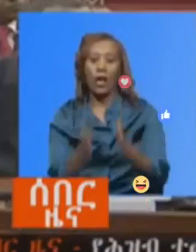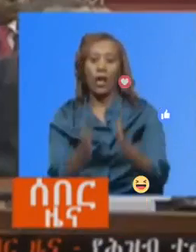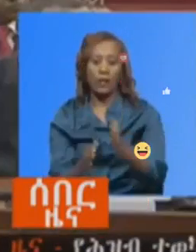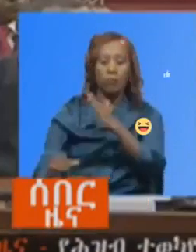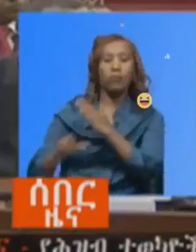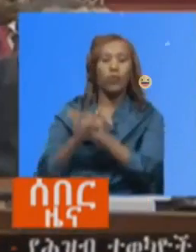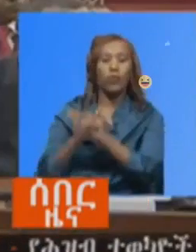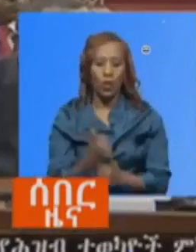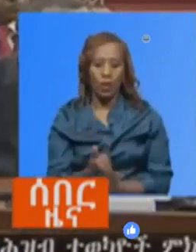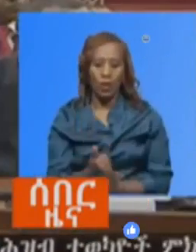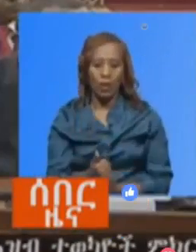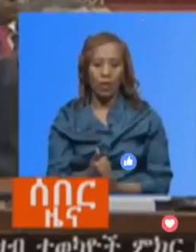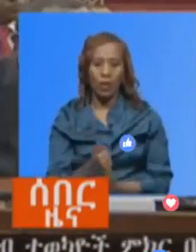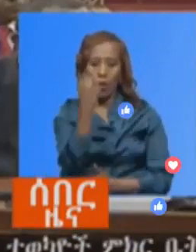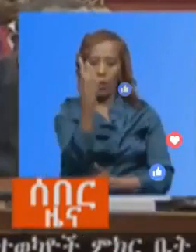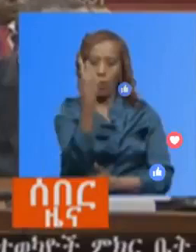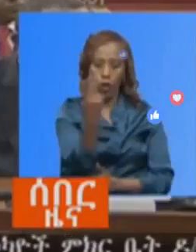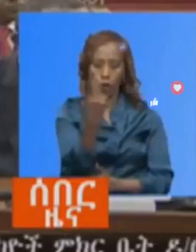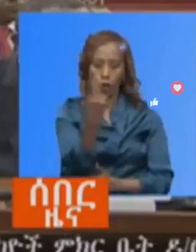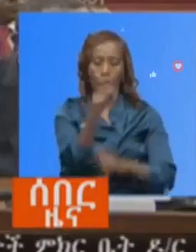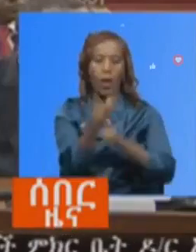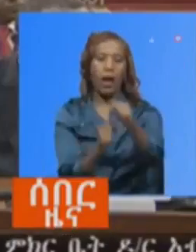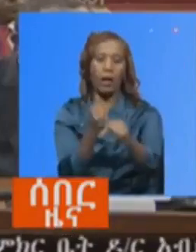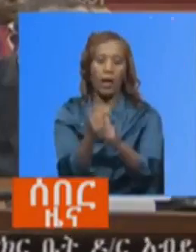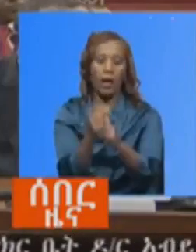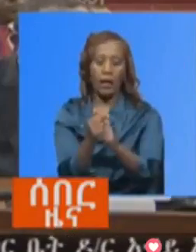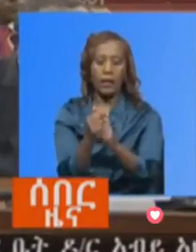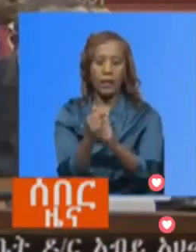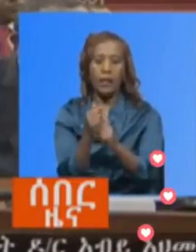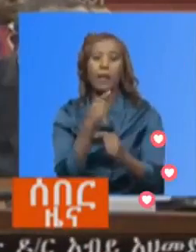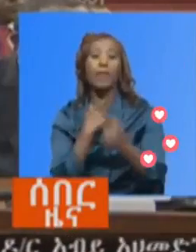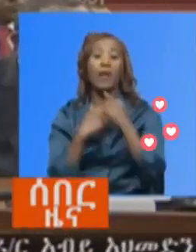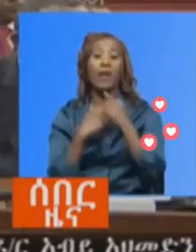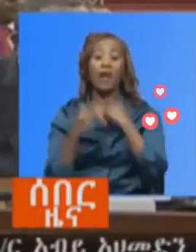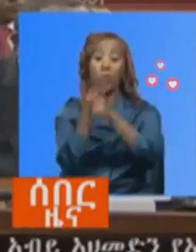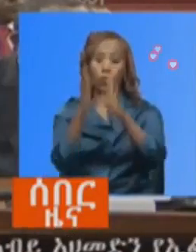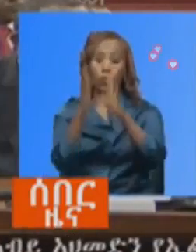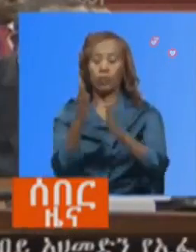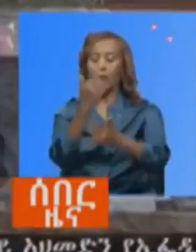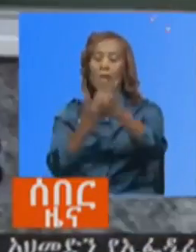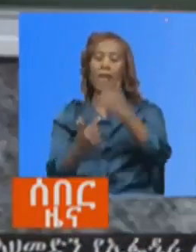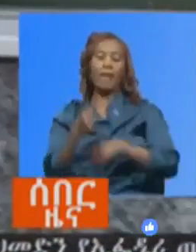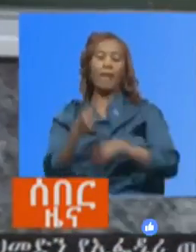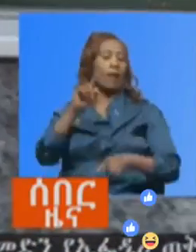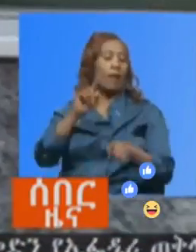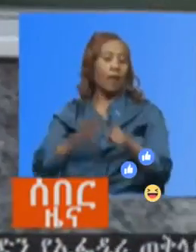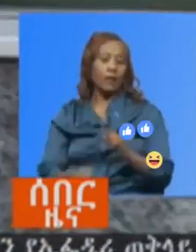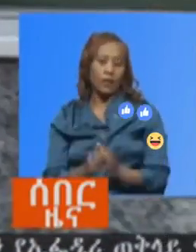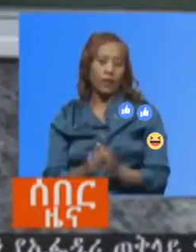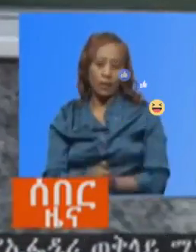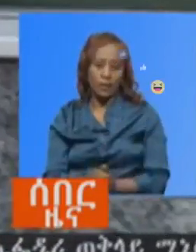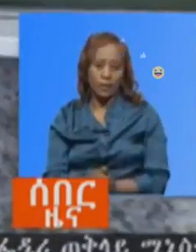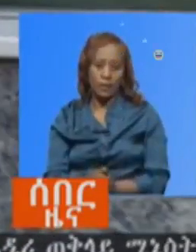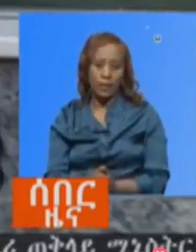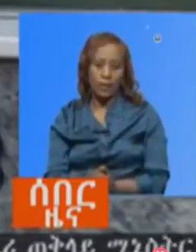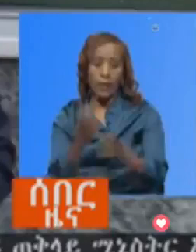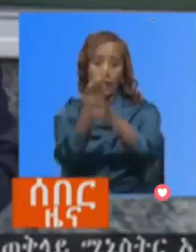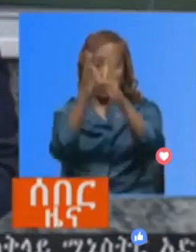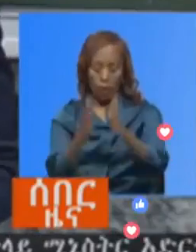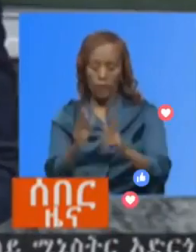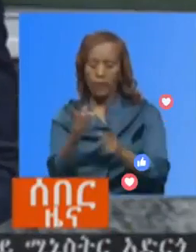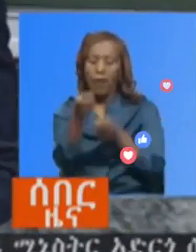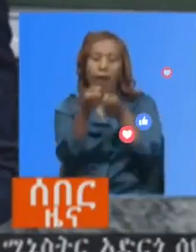ይጎዳል። በሁለቱም አካሄድ የምናፍቀው ዴሞክራሲ ሊመጣ አይችልም።